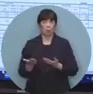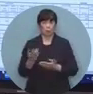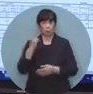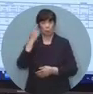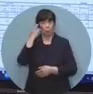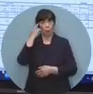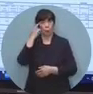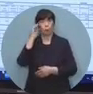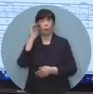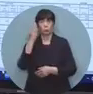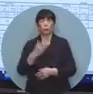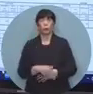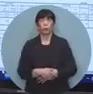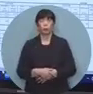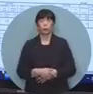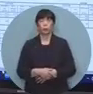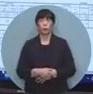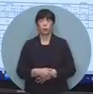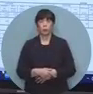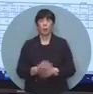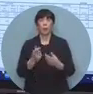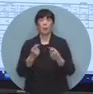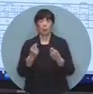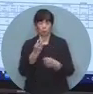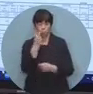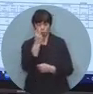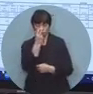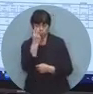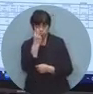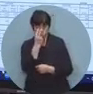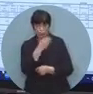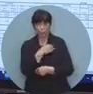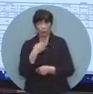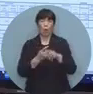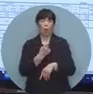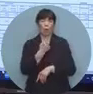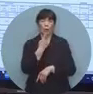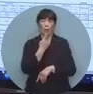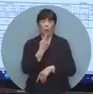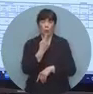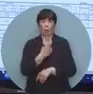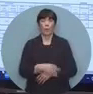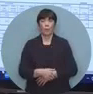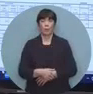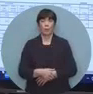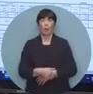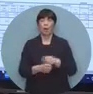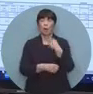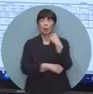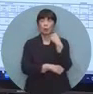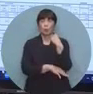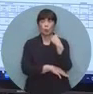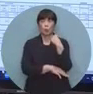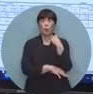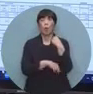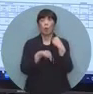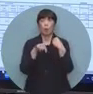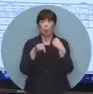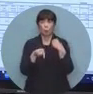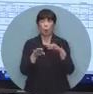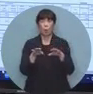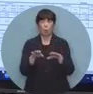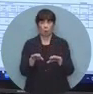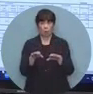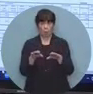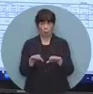もえまちゃんと精査できてるのかなっていうのは非常に疑問に思いますえそもそもですねこのまあの今回